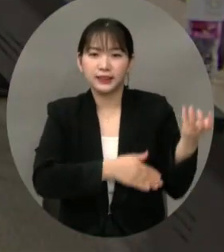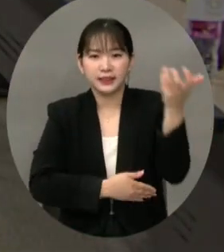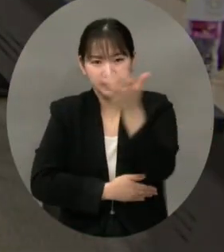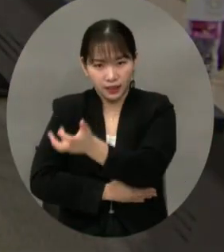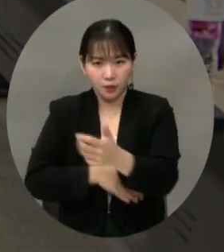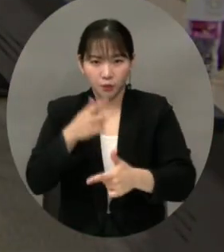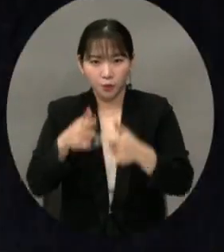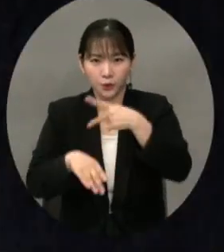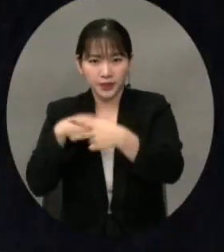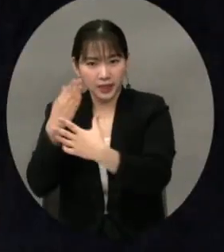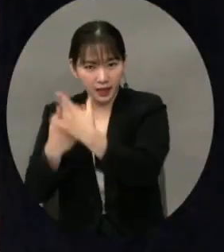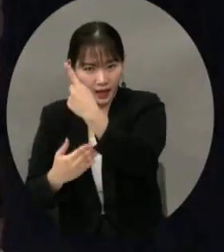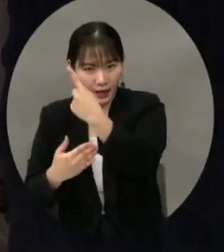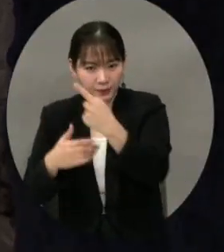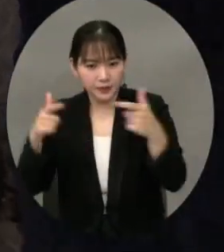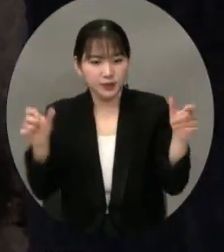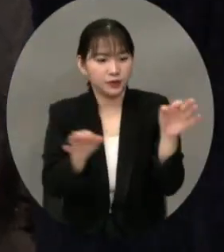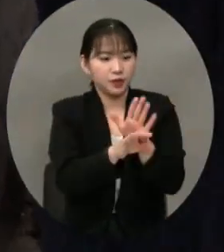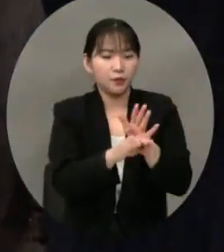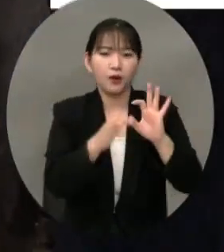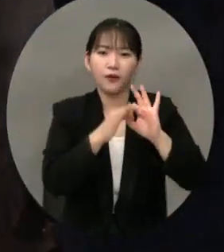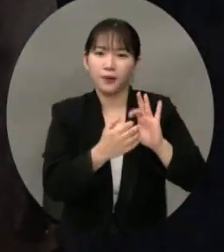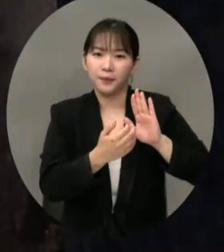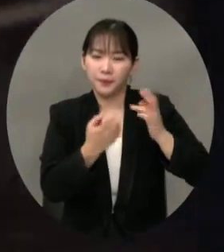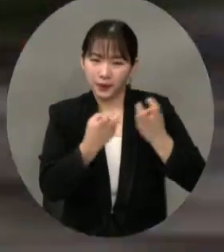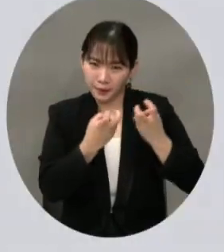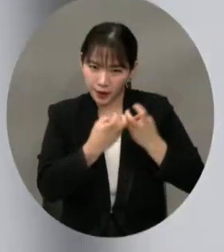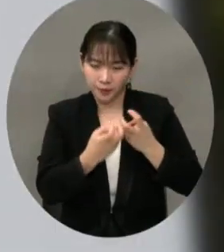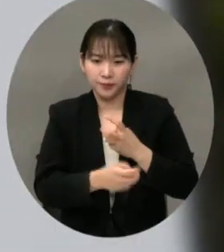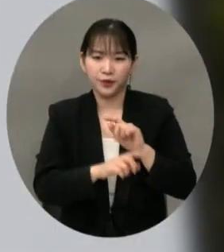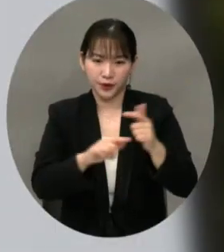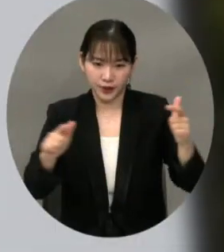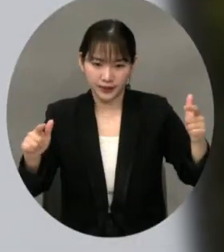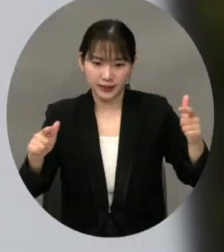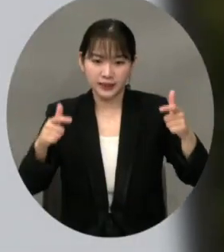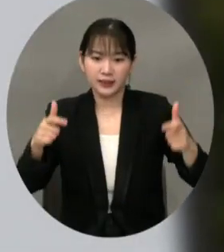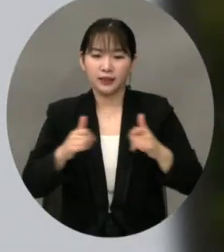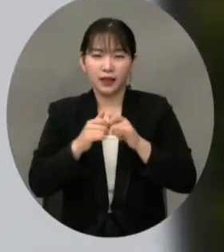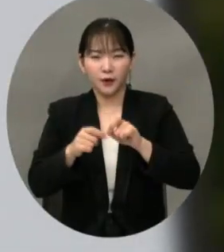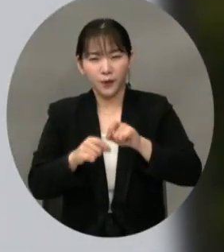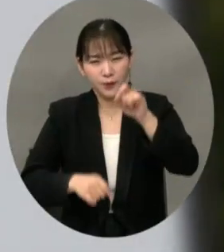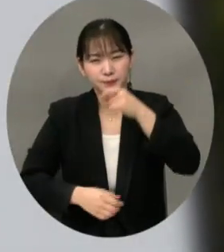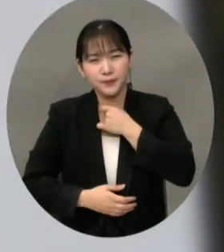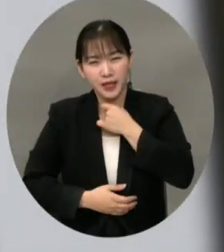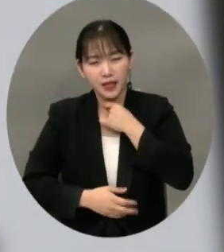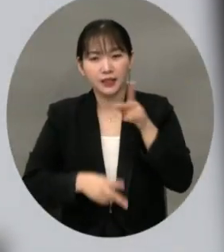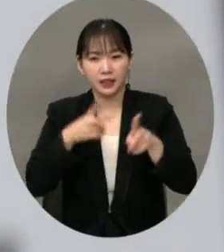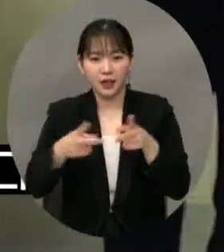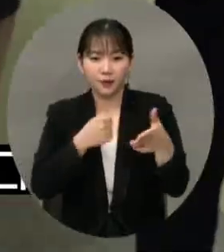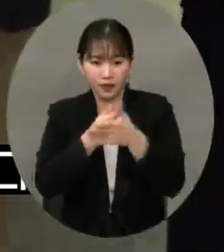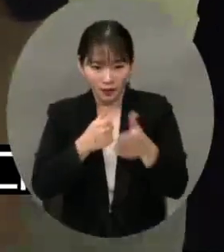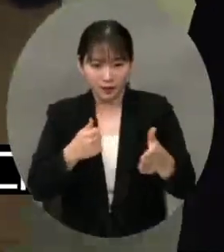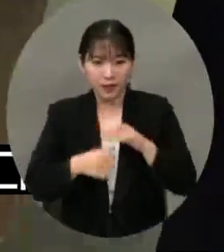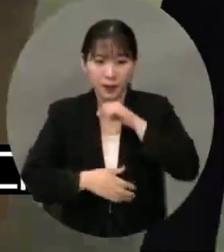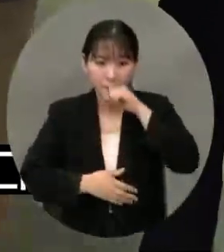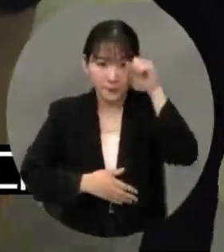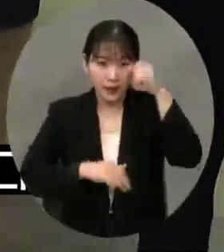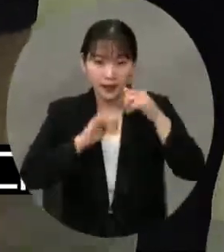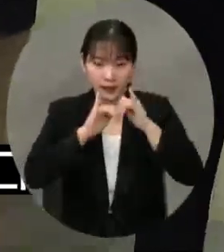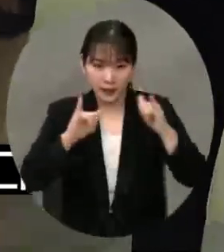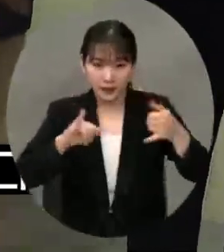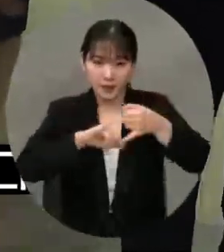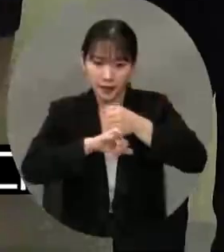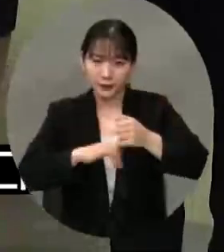목포 신안 통합, 지역 소멸 대응 등이 있었는데요. 지역민들의 오랜 숙원 사업인 만큼 당선인들이